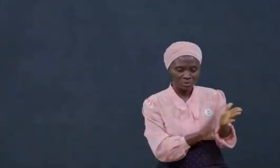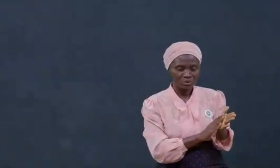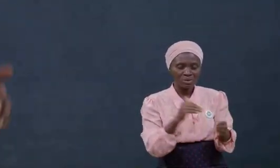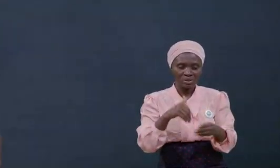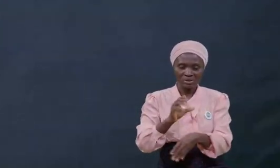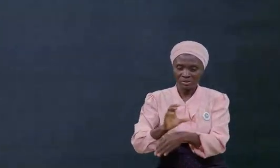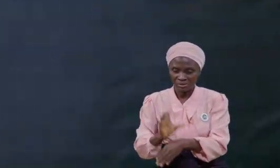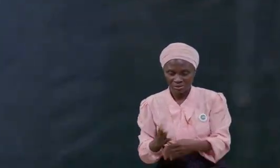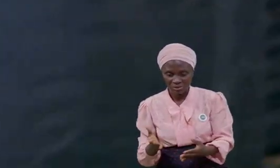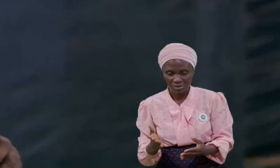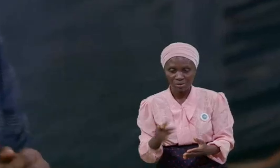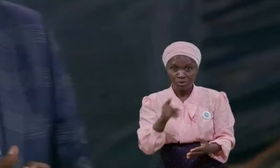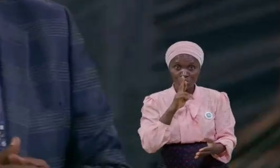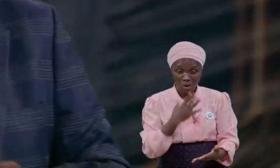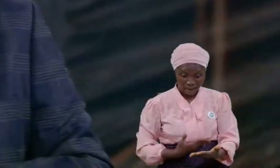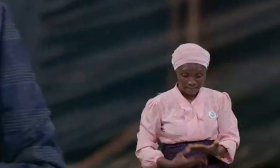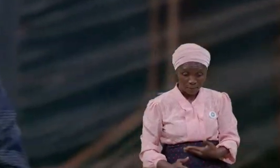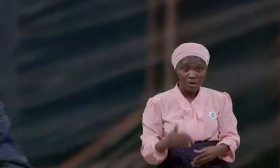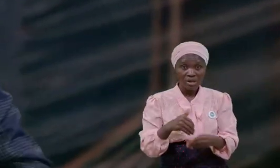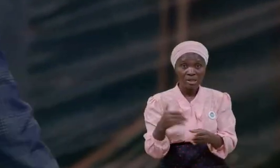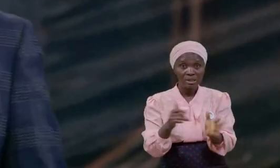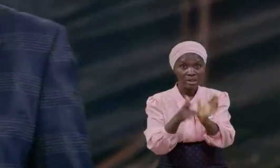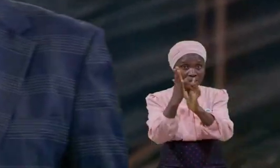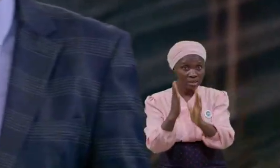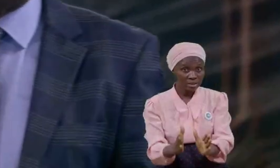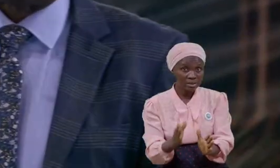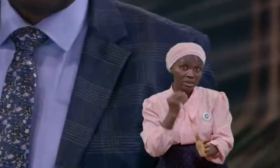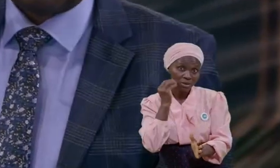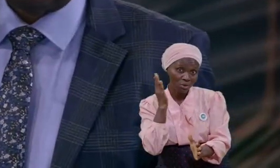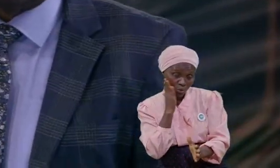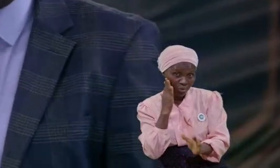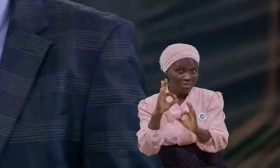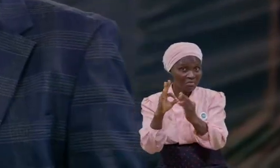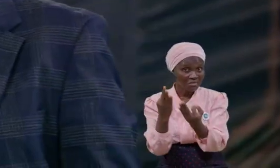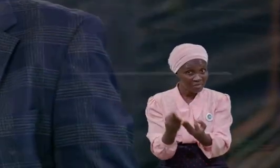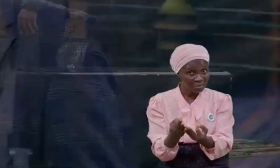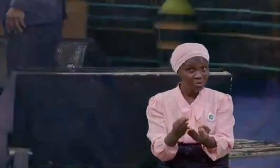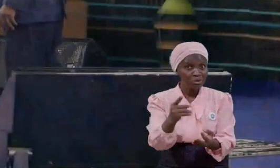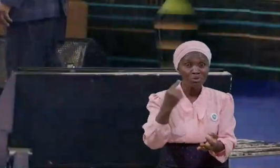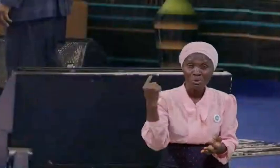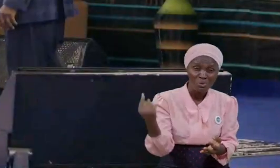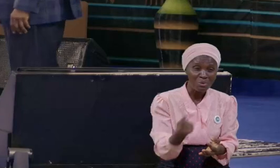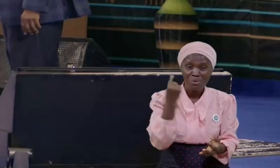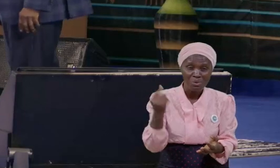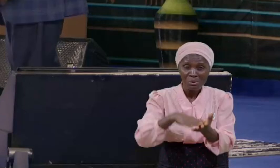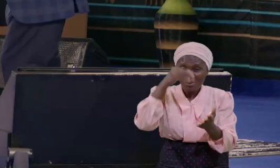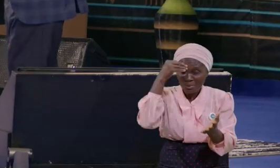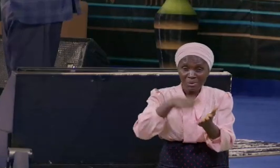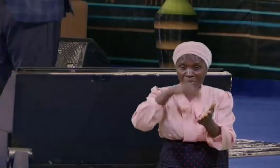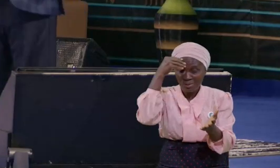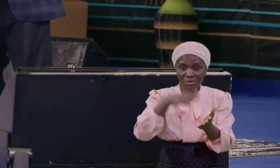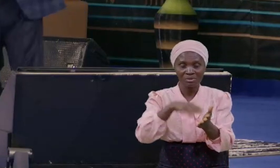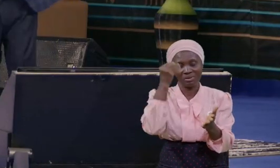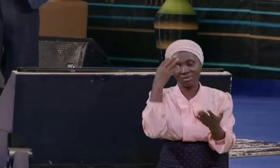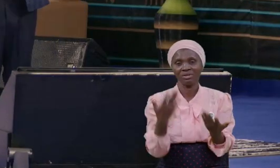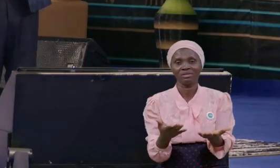dans un foyer chrétien, pour ainsi dire. Apprenant toujours, papa t'a enseigné, maman t'a enseigné au